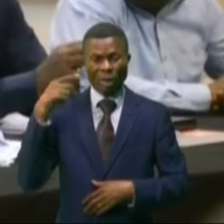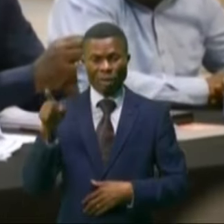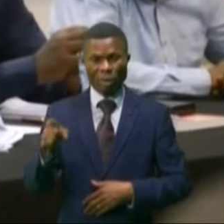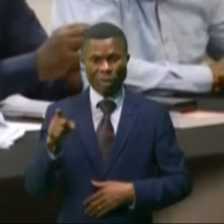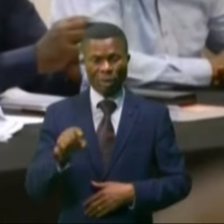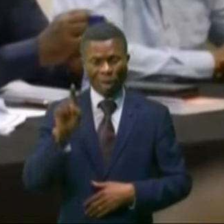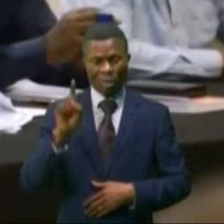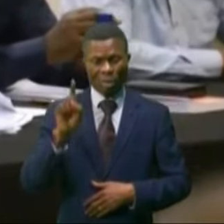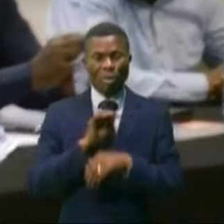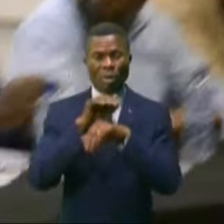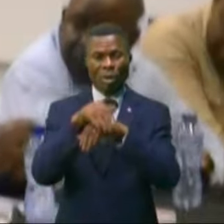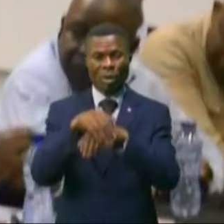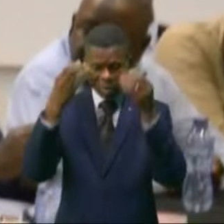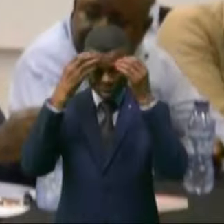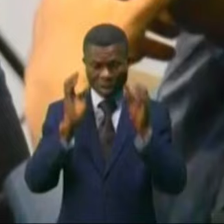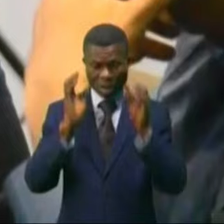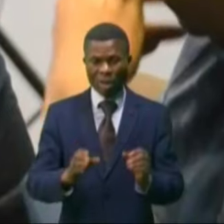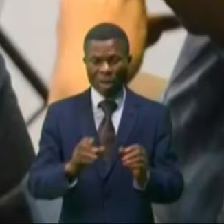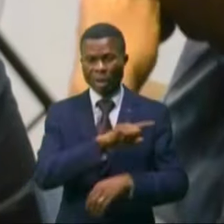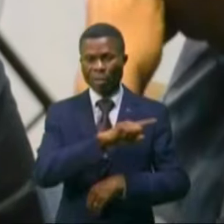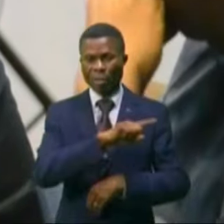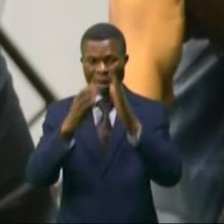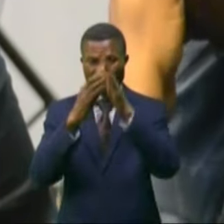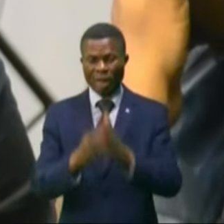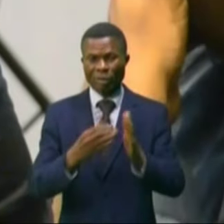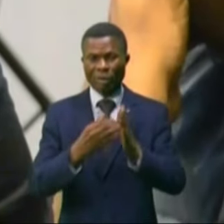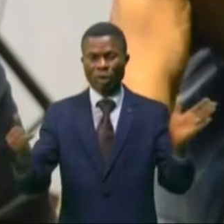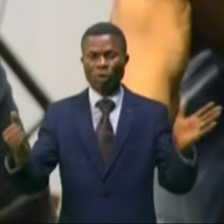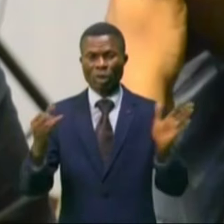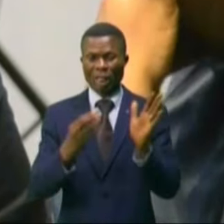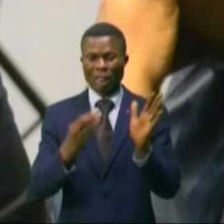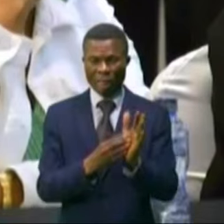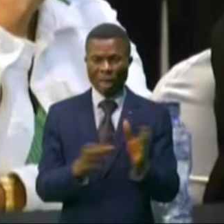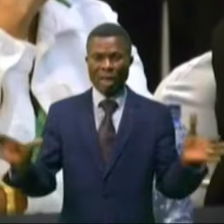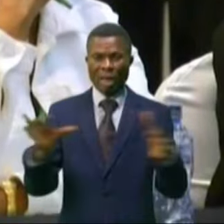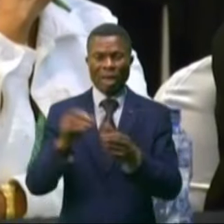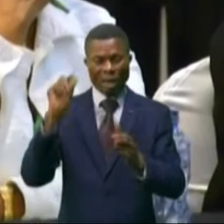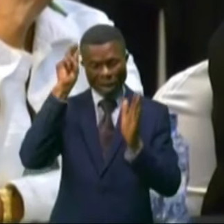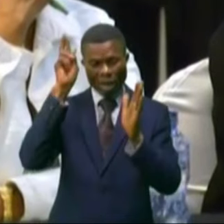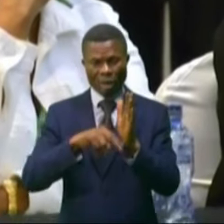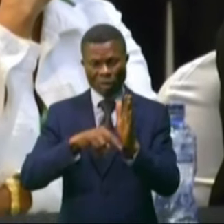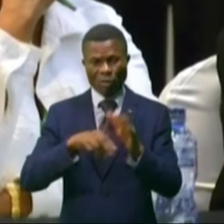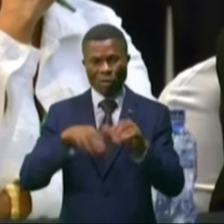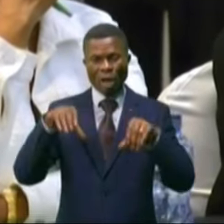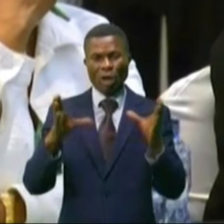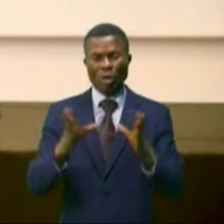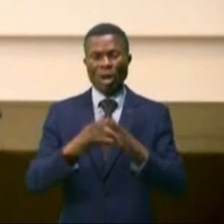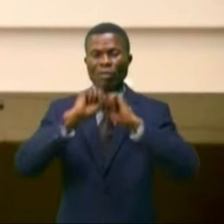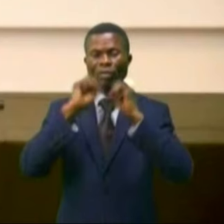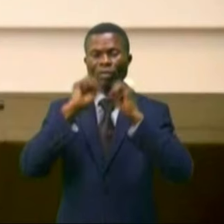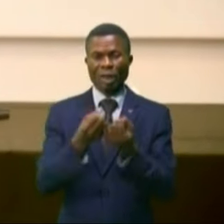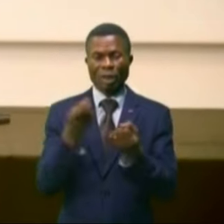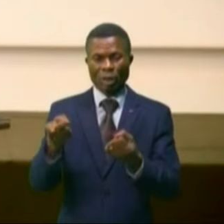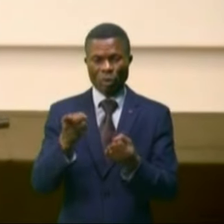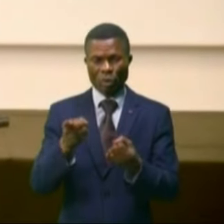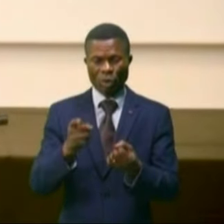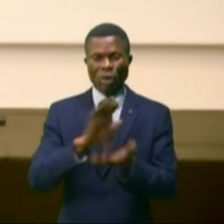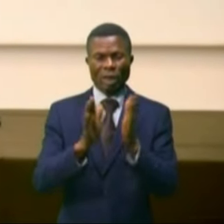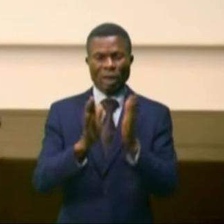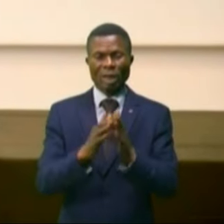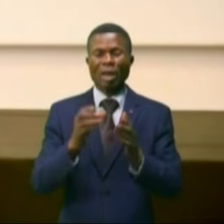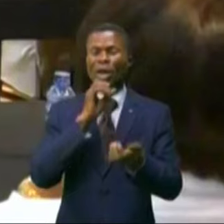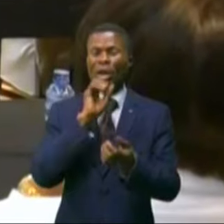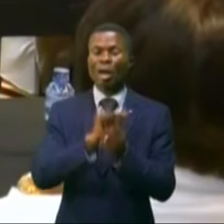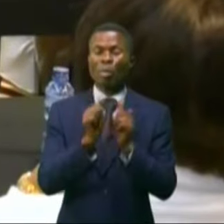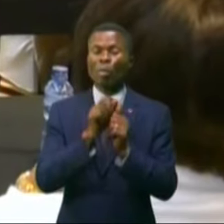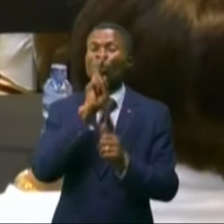veulent accéder à la convention de 1969 qui lie le gouvernement congolais et la société Perenco et au besoin l'adapter à l'évolution des réalités